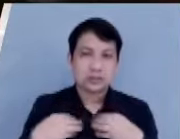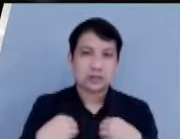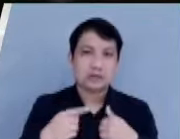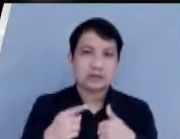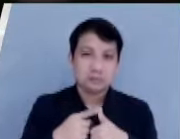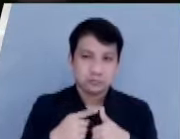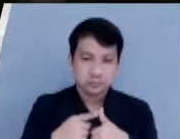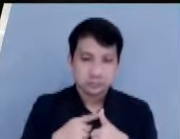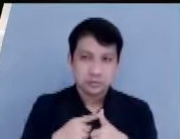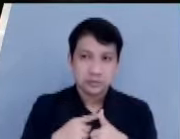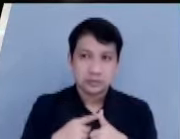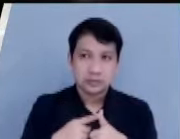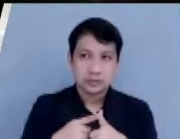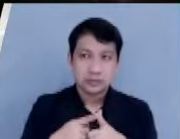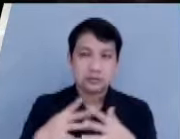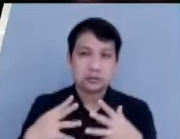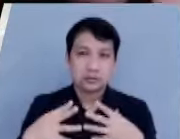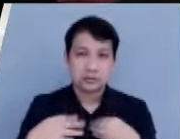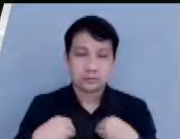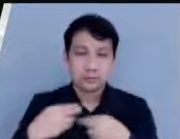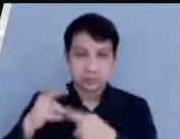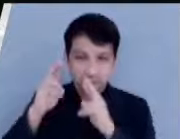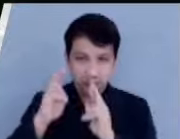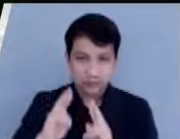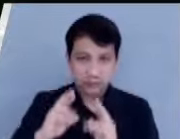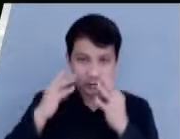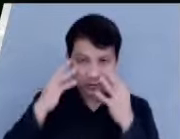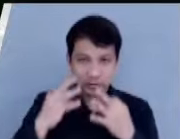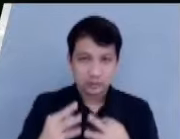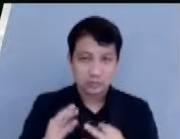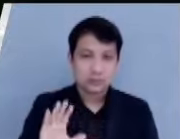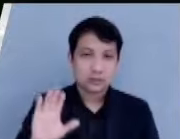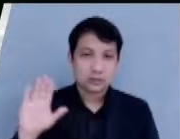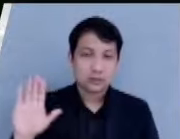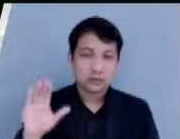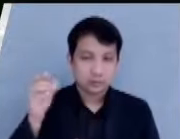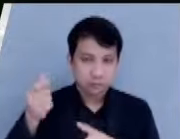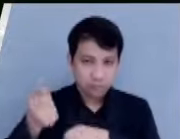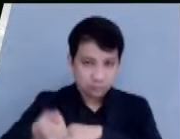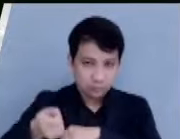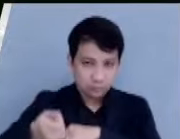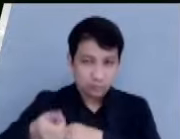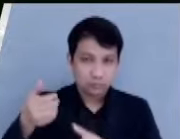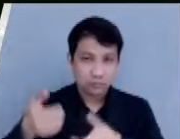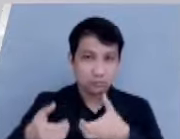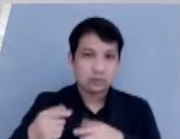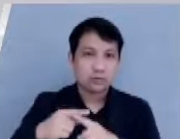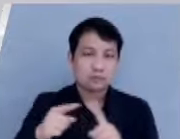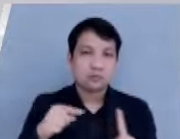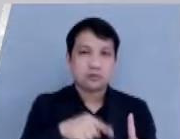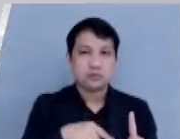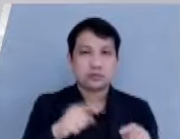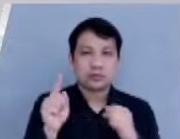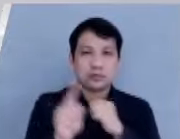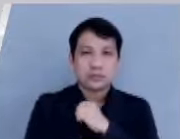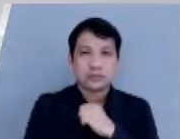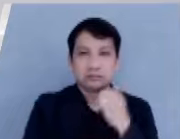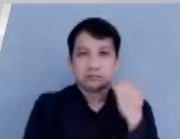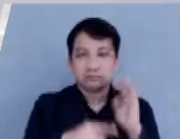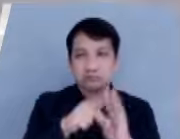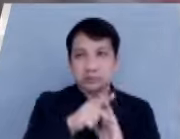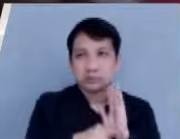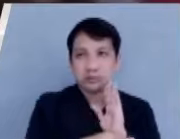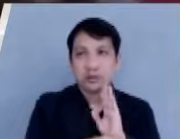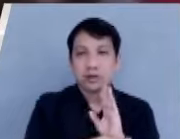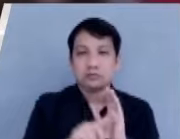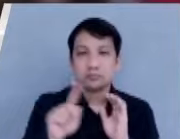ang pagtanggap at paggalang sa desisyon ng kanilang korte. Pero dahil walang death penalty sa Pilipinas, oras daw